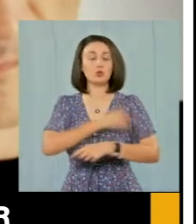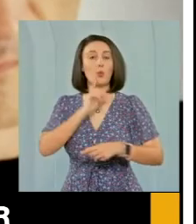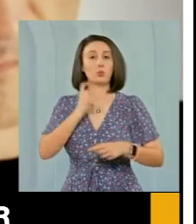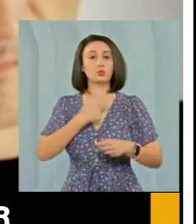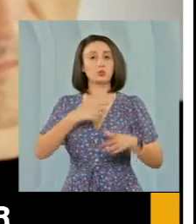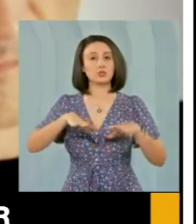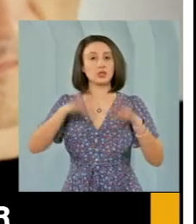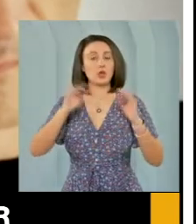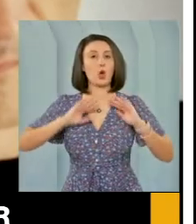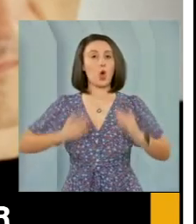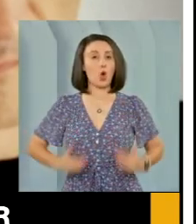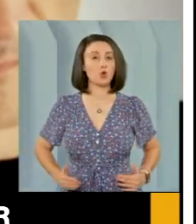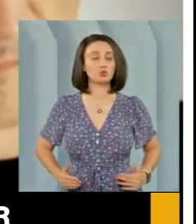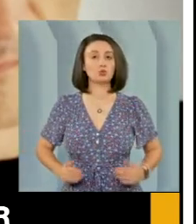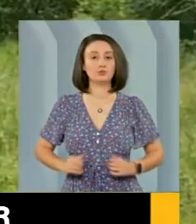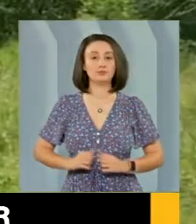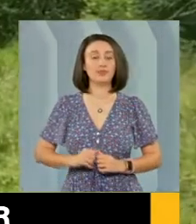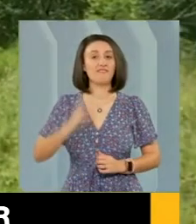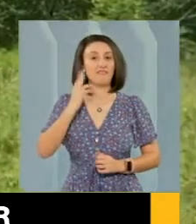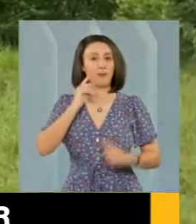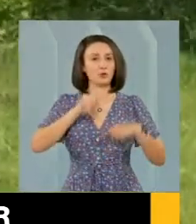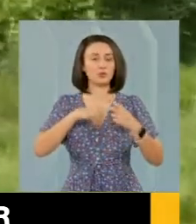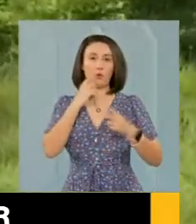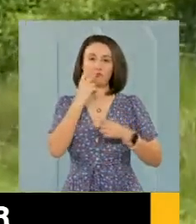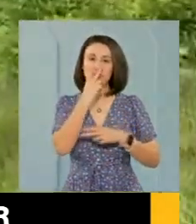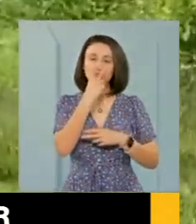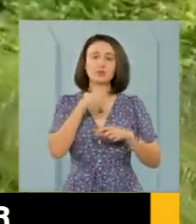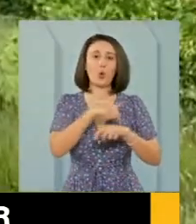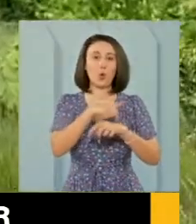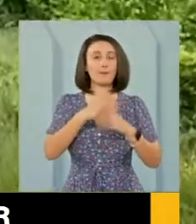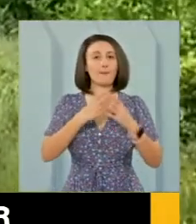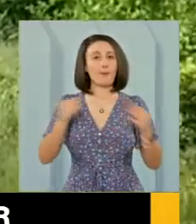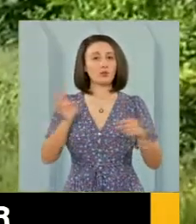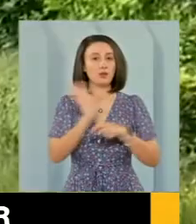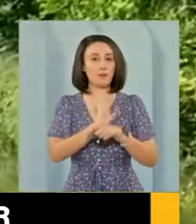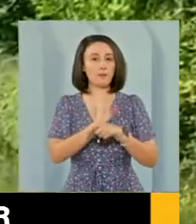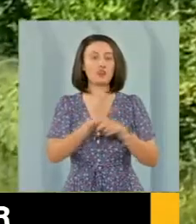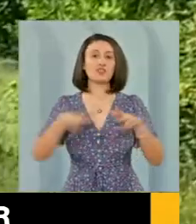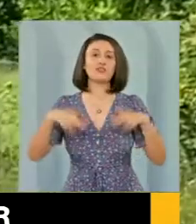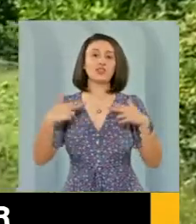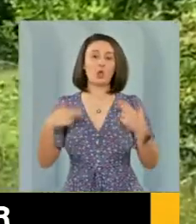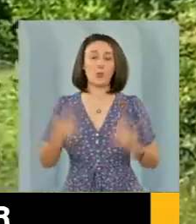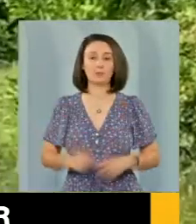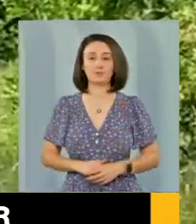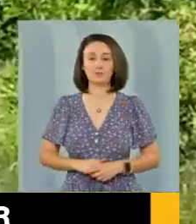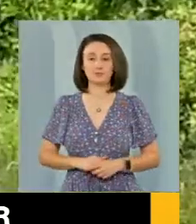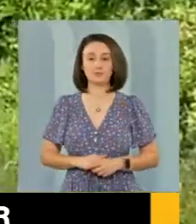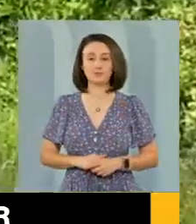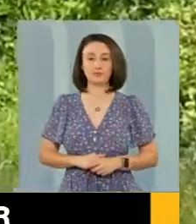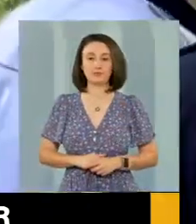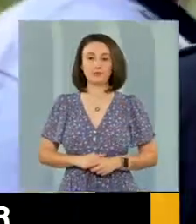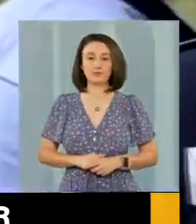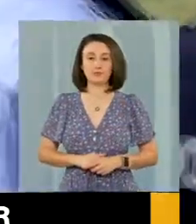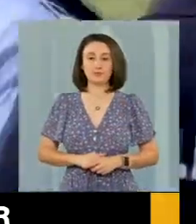să găsească trupul neînsuflețit al femeii după ce au vizionat ore în șir imaginile surprinse de camerele de supraveghere pe șoseaua